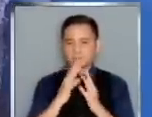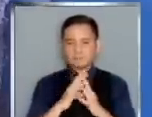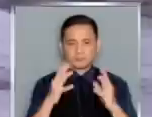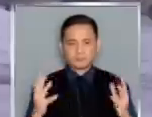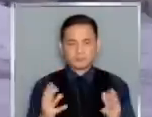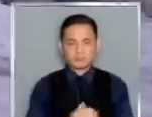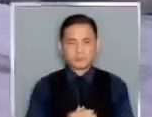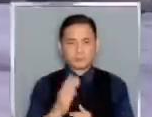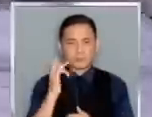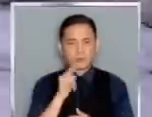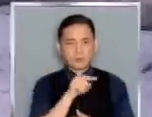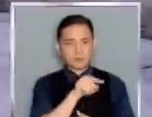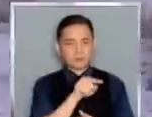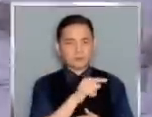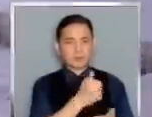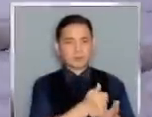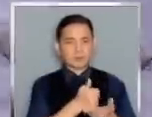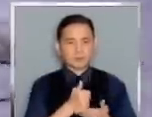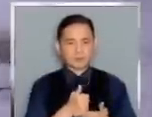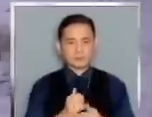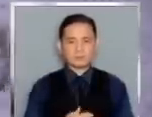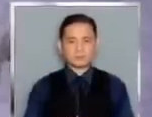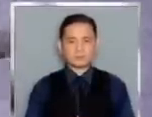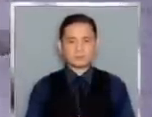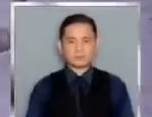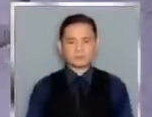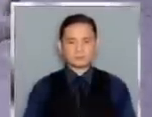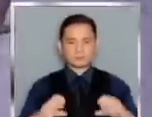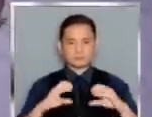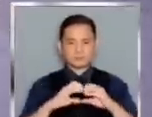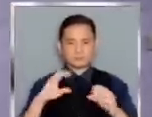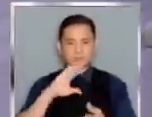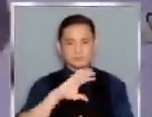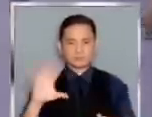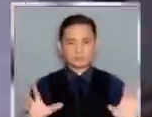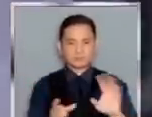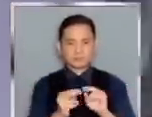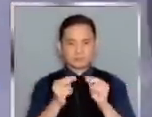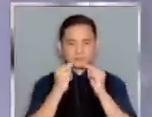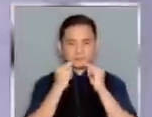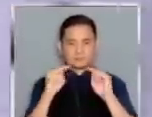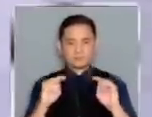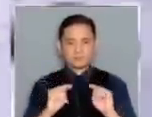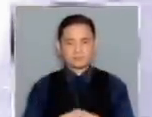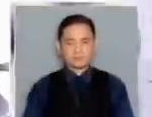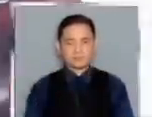tinulungan ninyo ako. Para sa GMA Integrated News, Emil Sumangil, Nakatutok, 24 Oras.